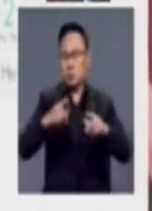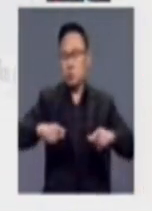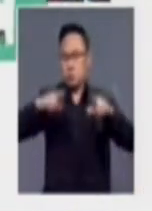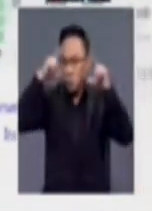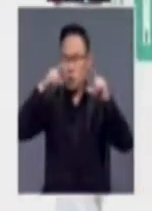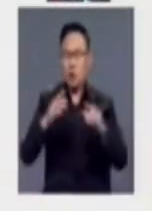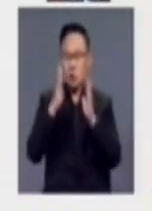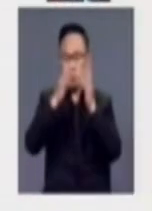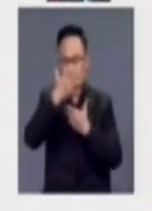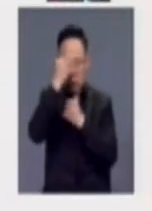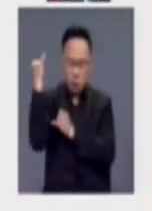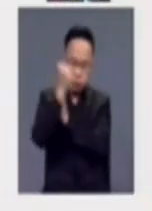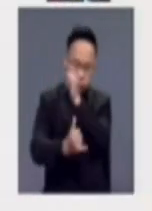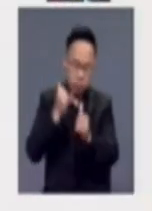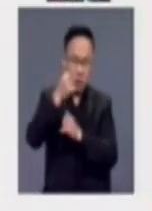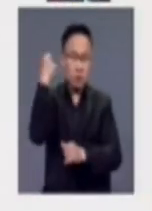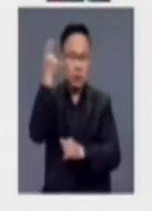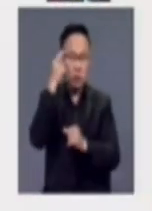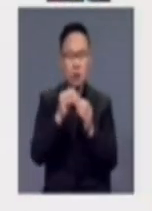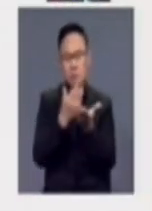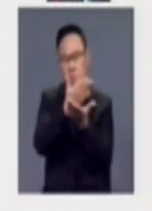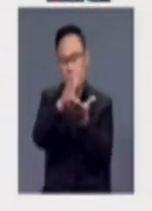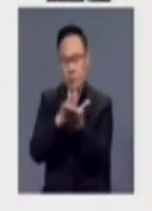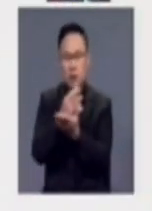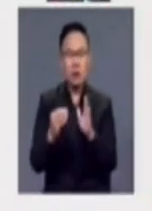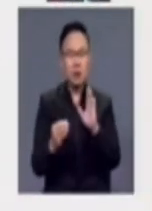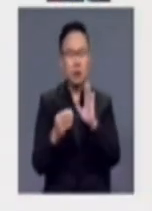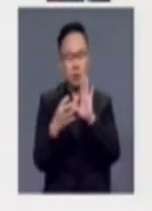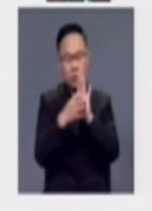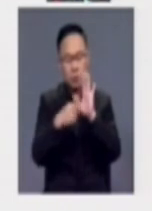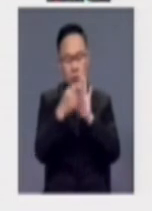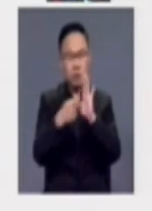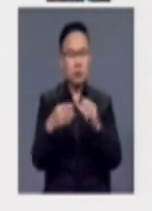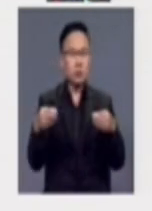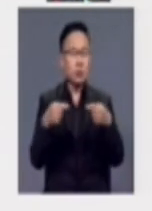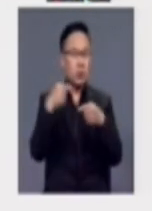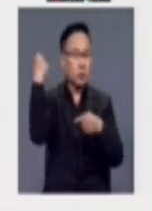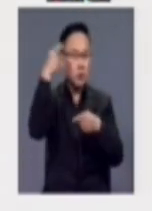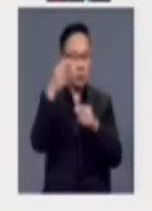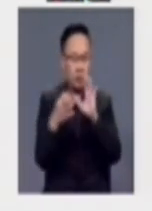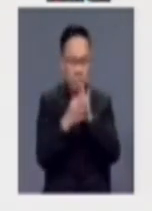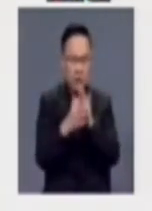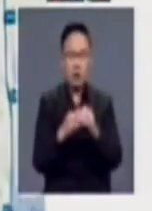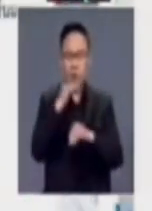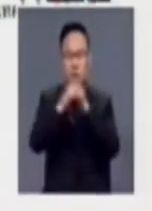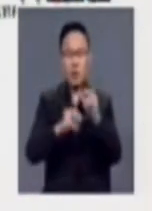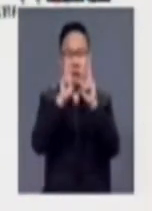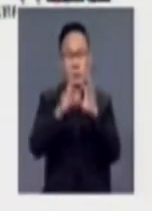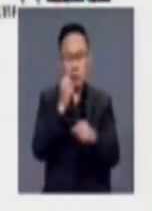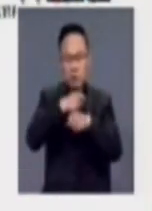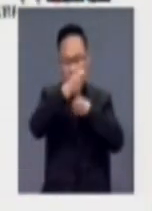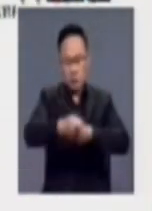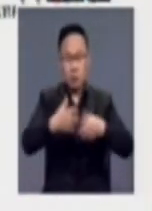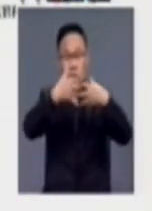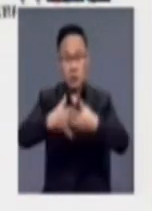และสร้างความเชื่อมโยงเพื่อกระจายการท่องเที่ยวทั่วทั้งภาคยกระดับการผลิตสินค้าเกษตรและอุตสาหกรรมโดยใช้นวัตกรรมและเทคโนโล